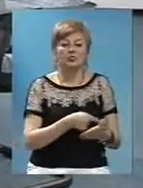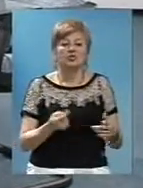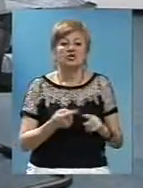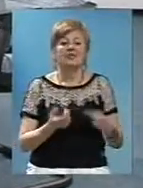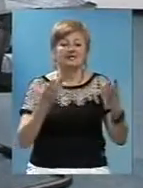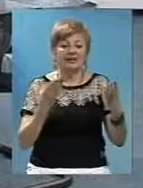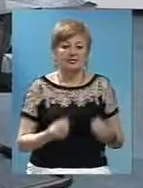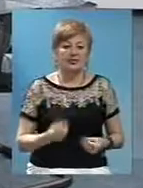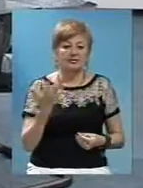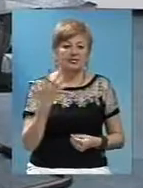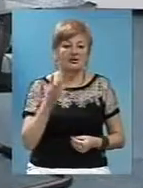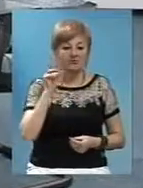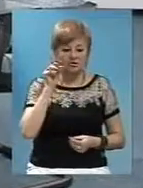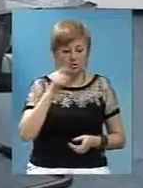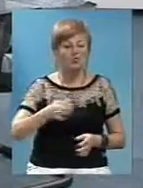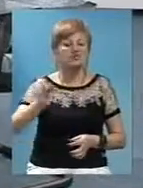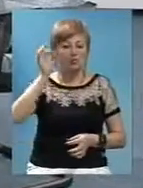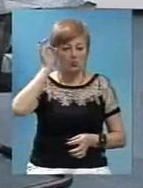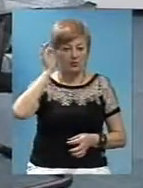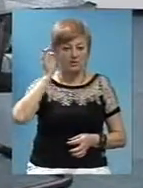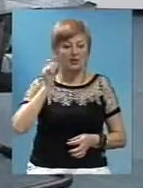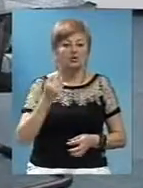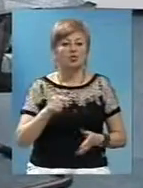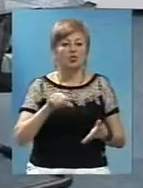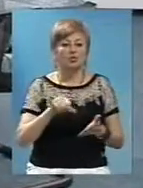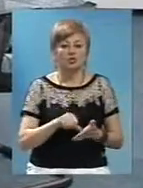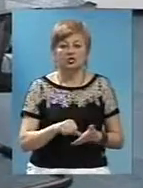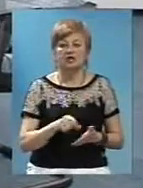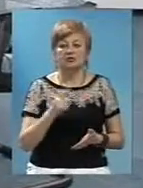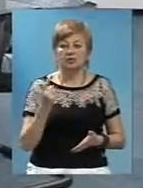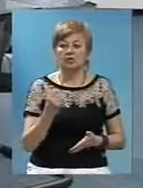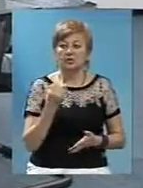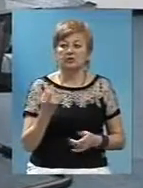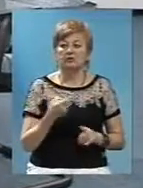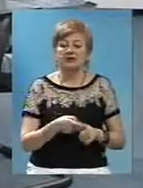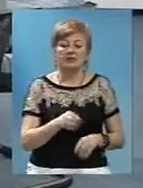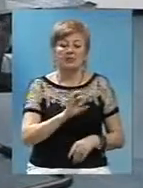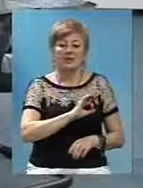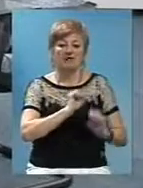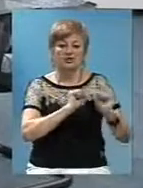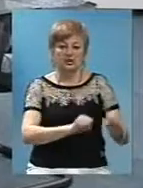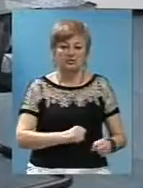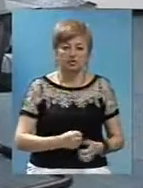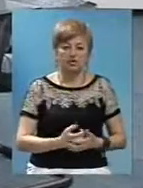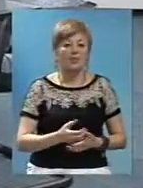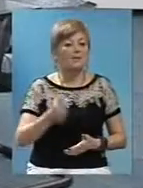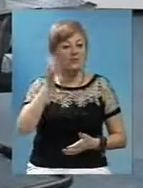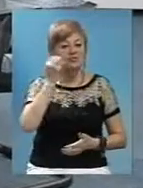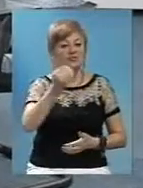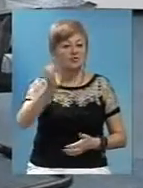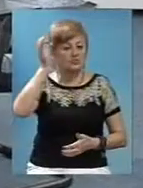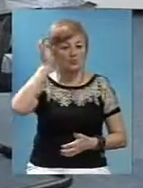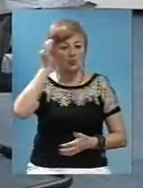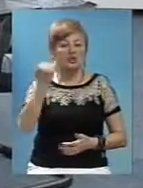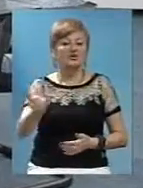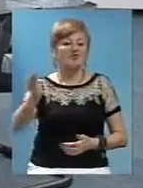5 вересня. Він це згадує, і він учасник української гесінської групи, правозахисної групи. Давайте послухаємо його спогади і його